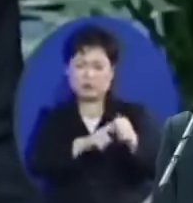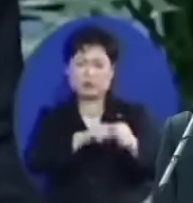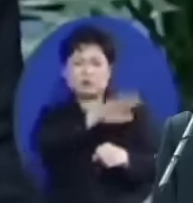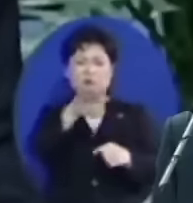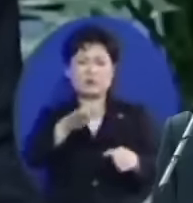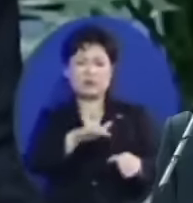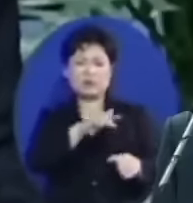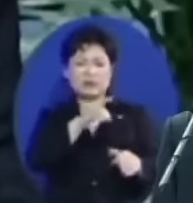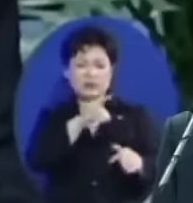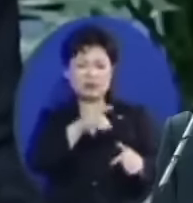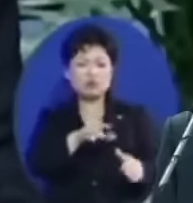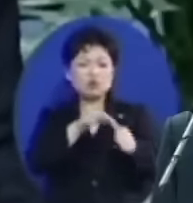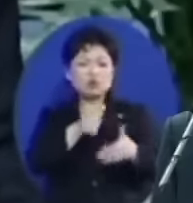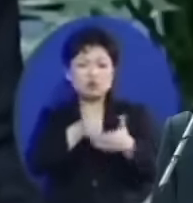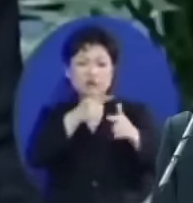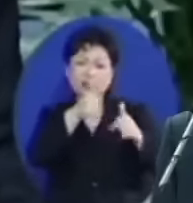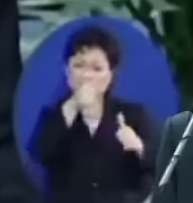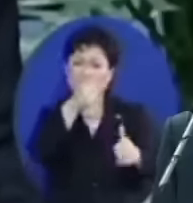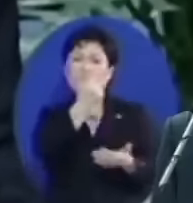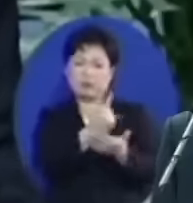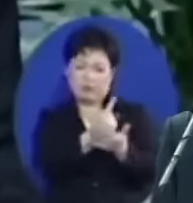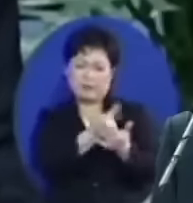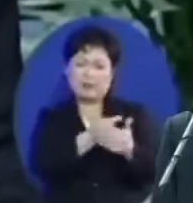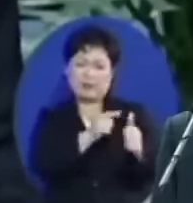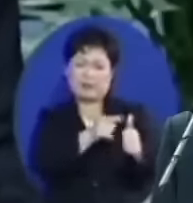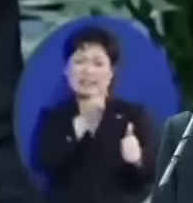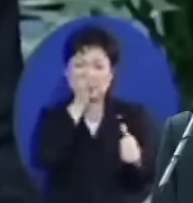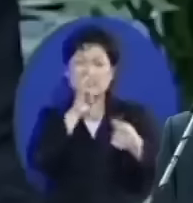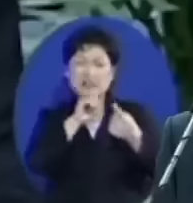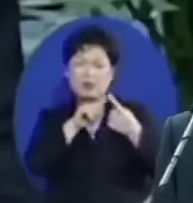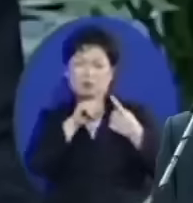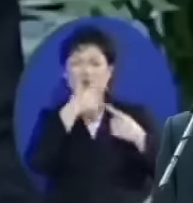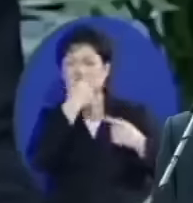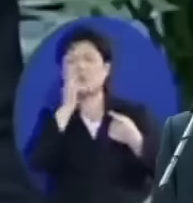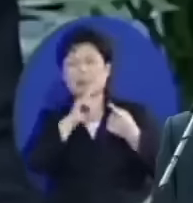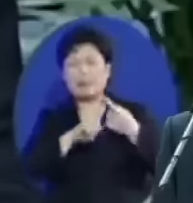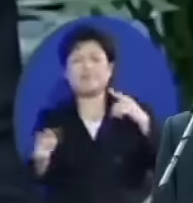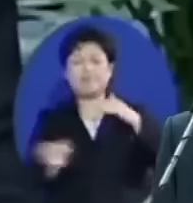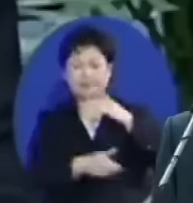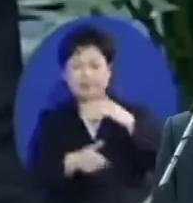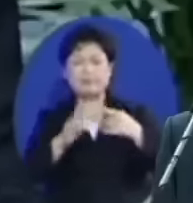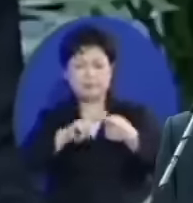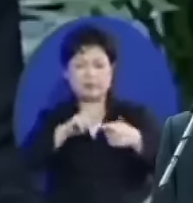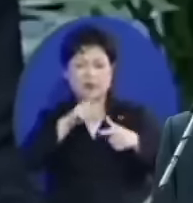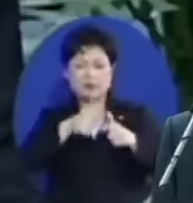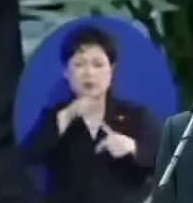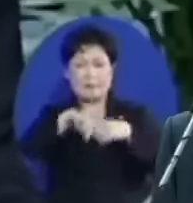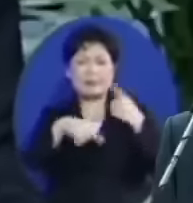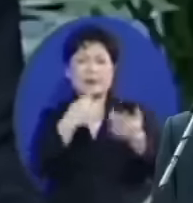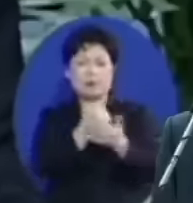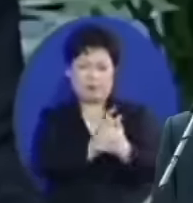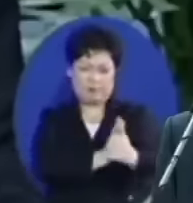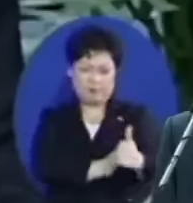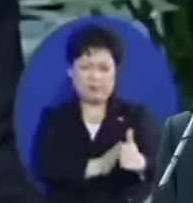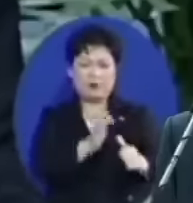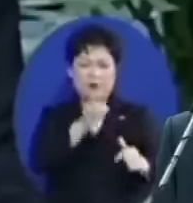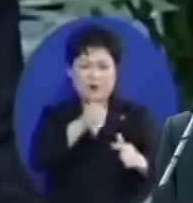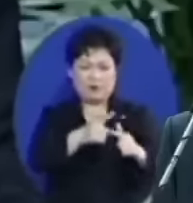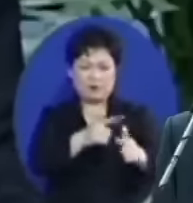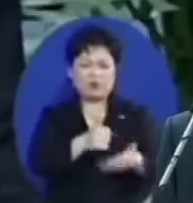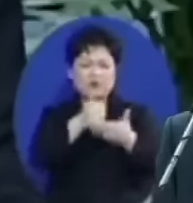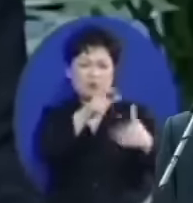주 예수를 보내셨습니다. 당신 있는 그대로 못난 그대로 빈손된 그대로 예수께 나오십시오. 주님이 구원해